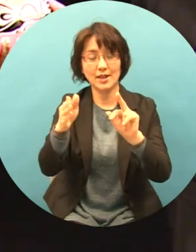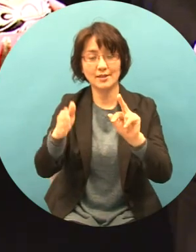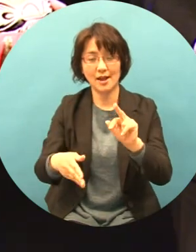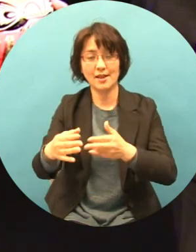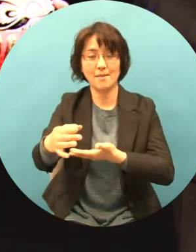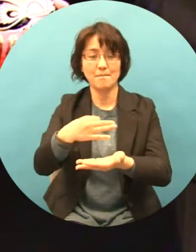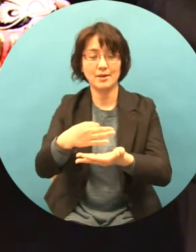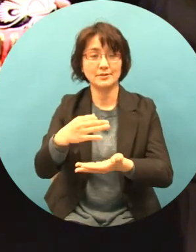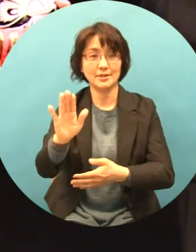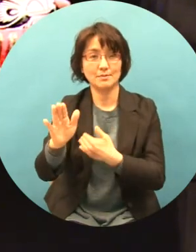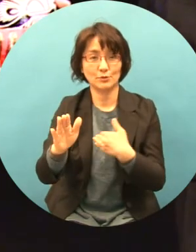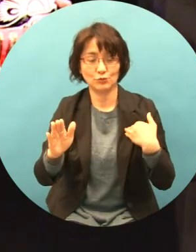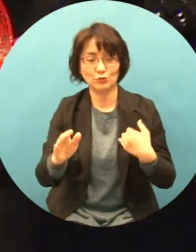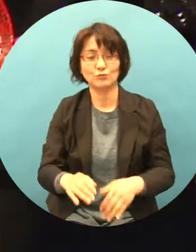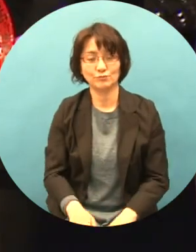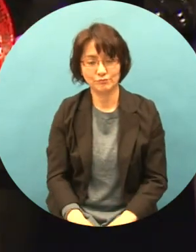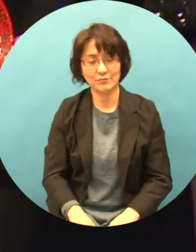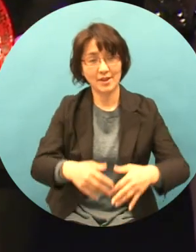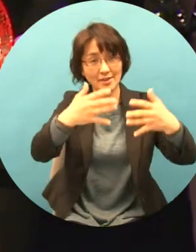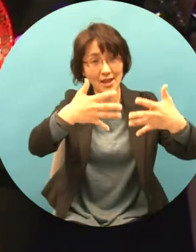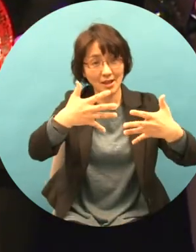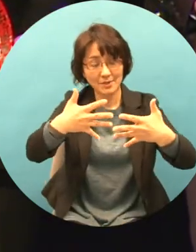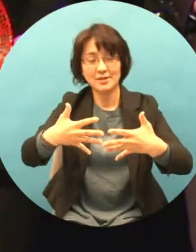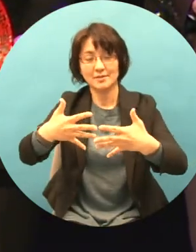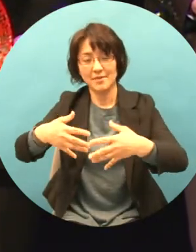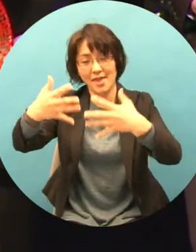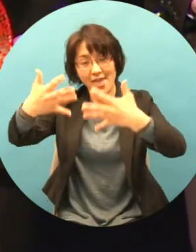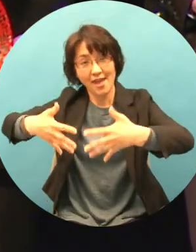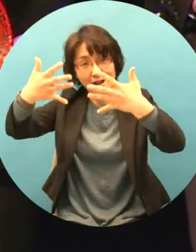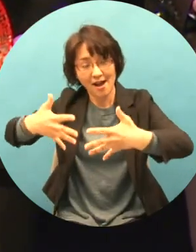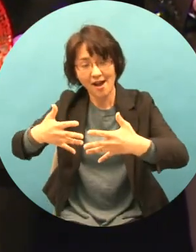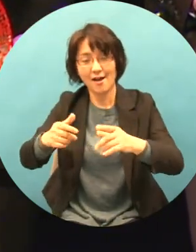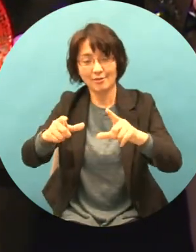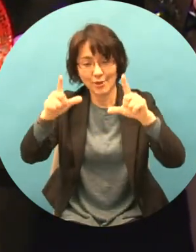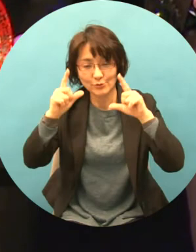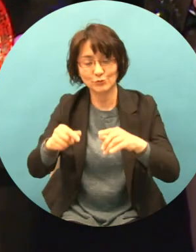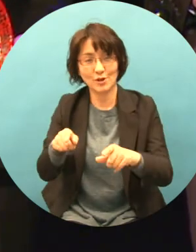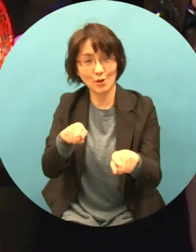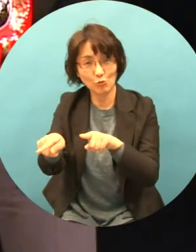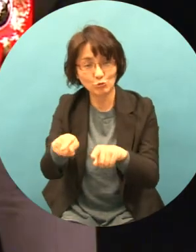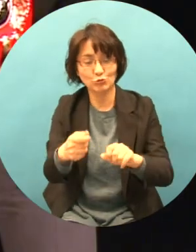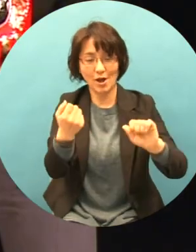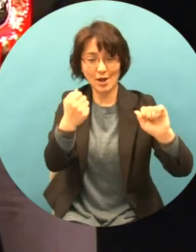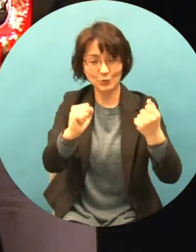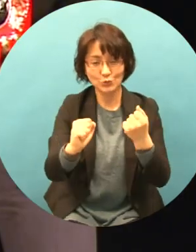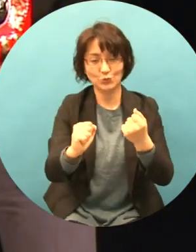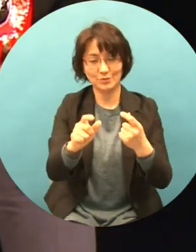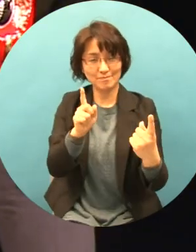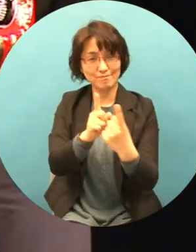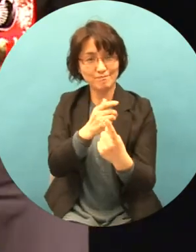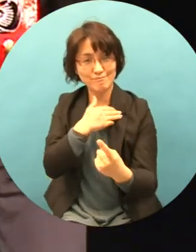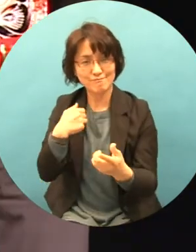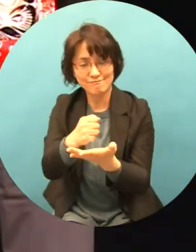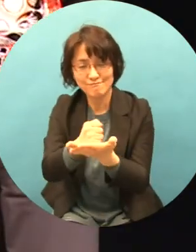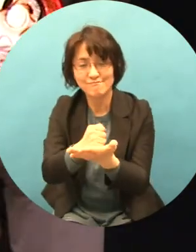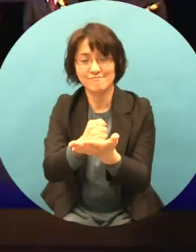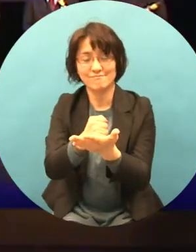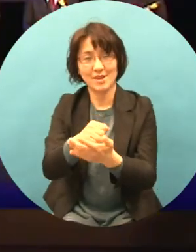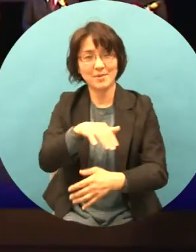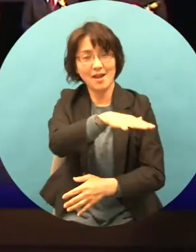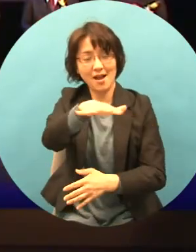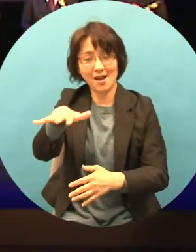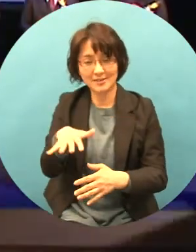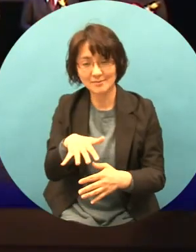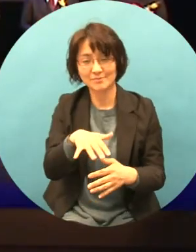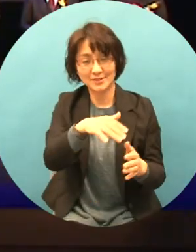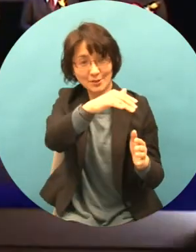普段テレビや映画の中でしか見ることのできない監督や俳優さんに直接会える機会ですので、ぜひ皆様お